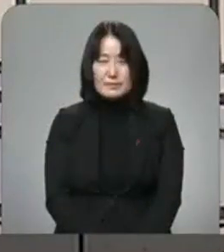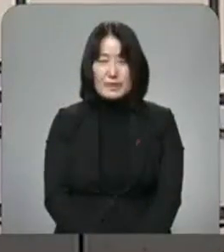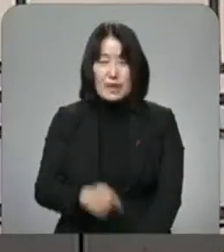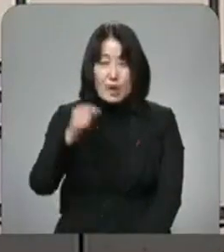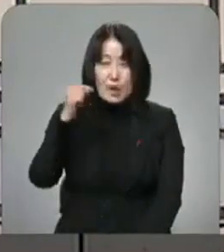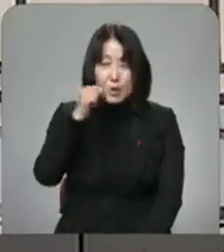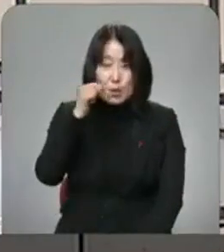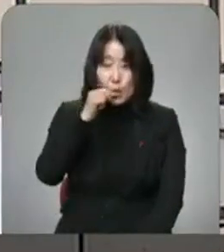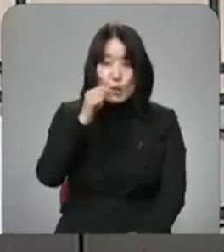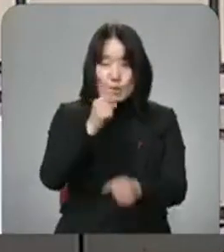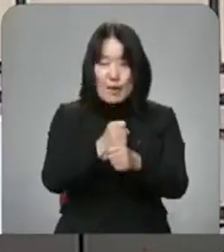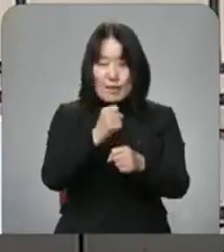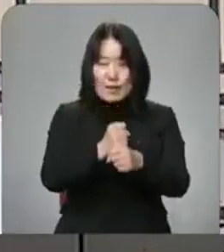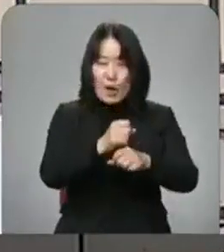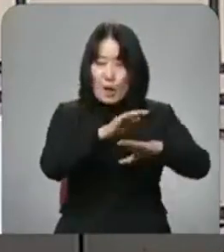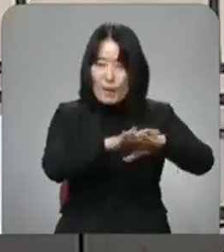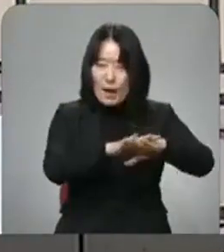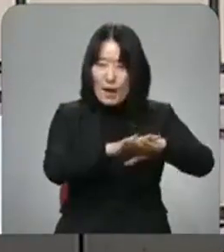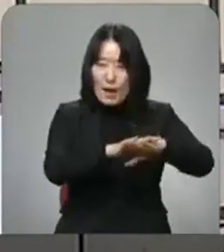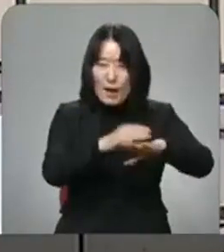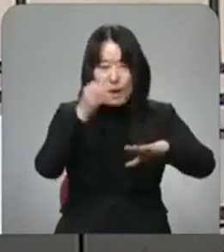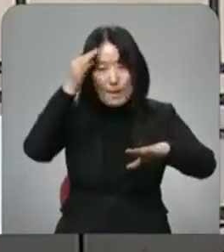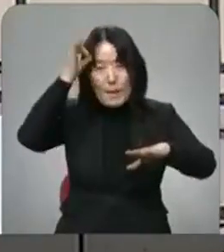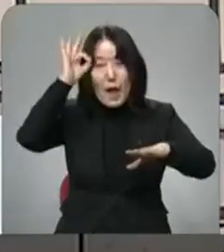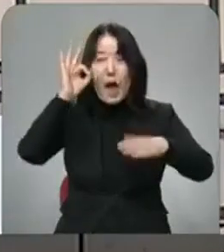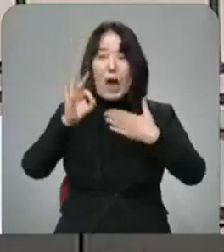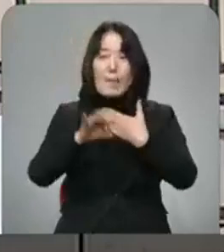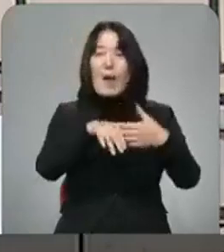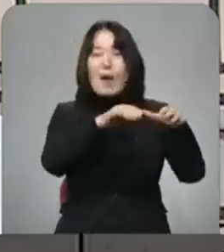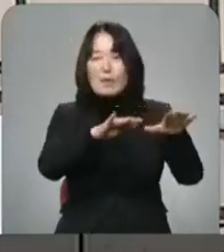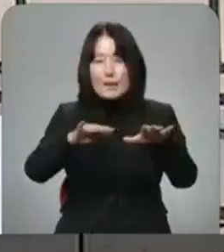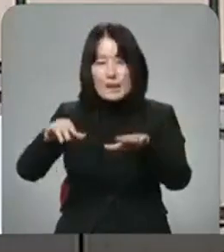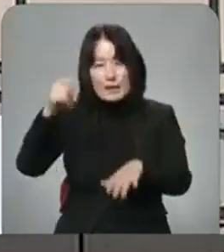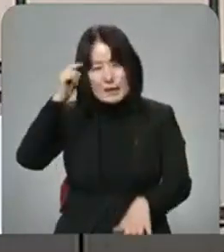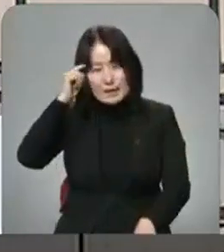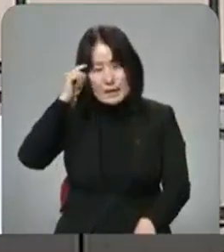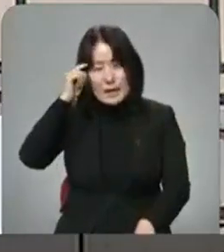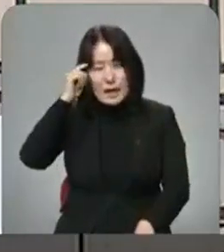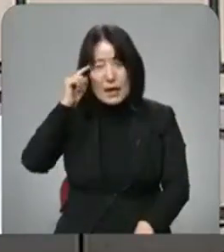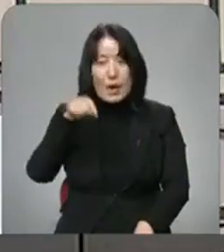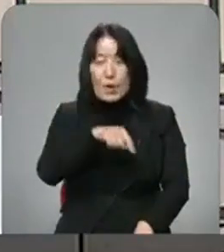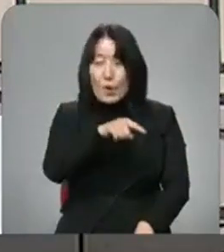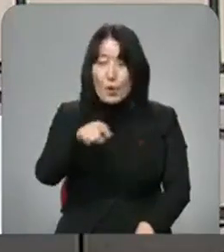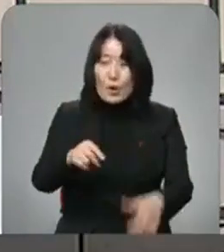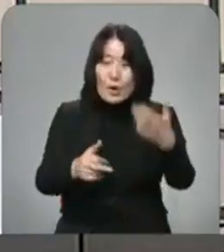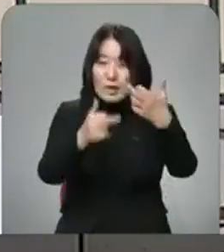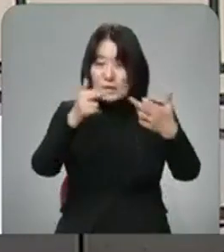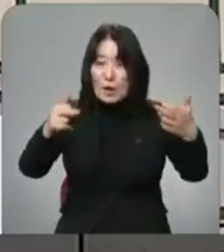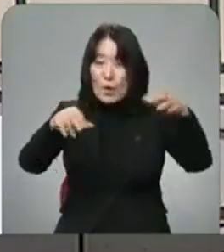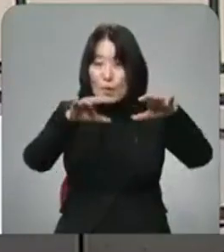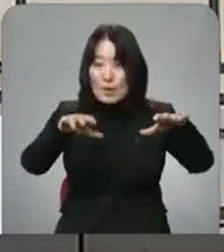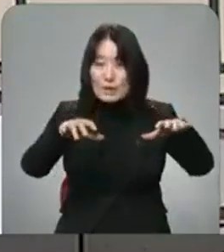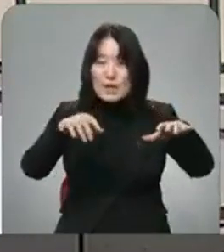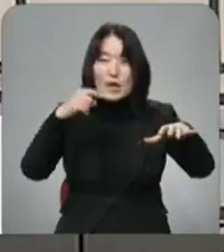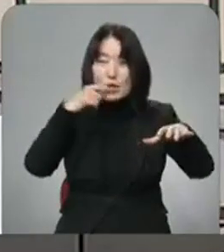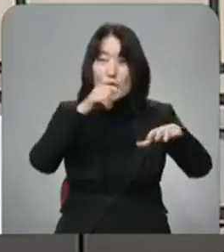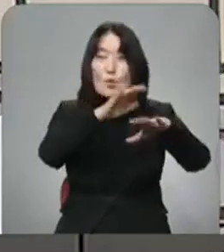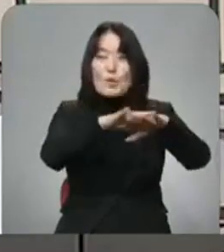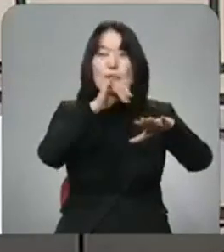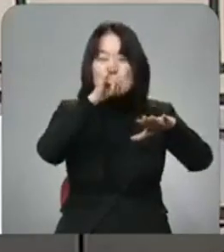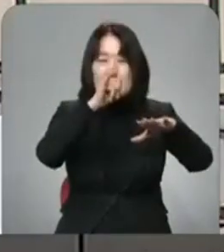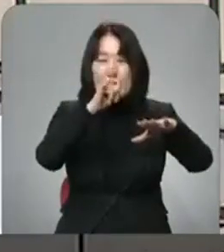소금을 만드는 염전, 보통 바닷가를 떠올리게 되는데요. 이런 염전이 강원도 산골마을에도 있습니다.